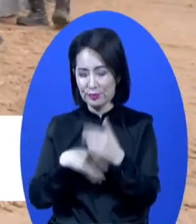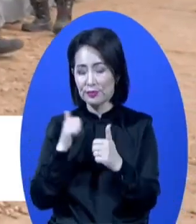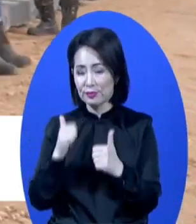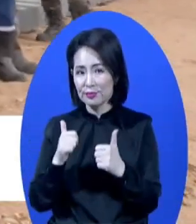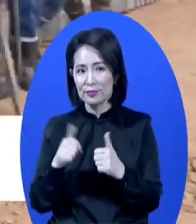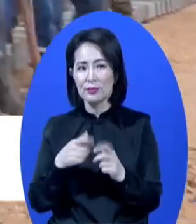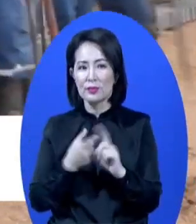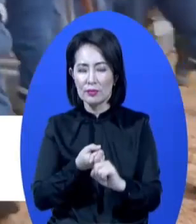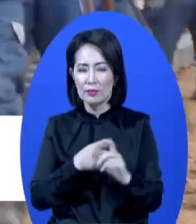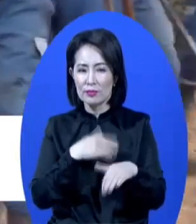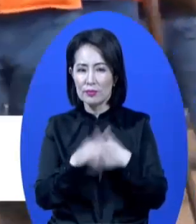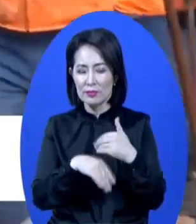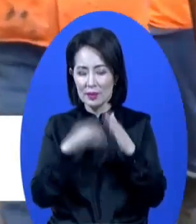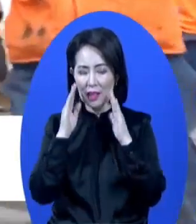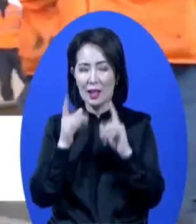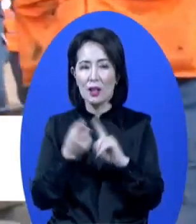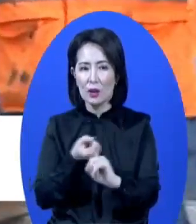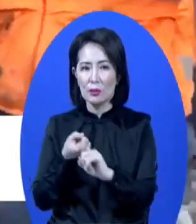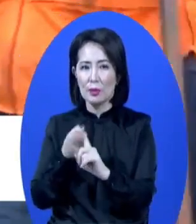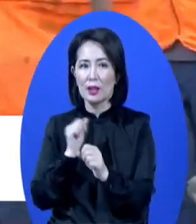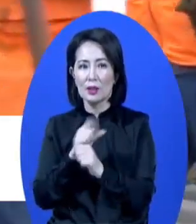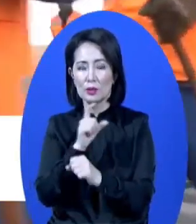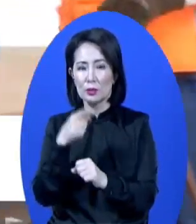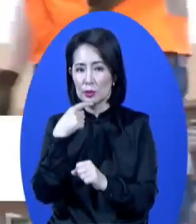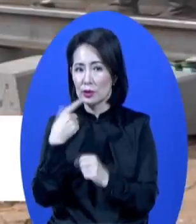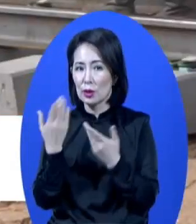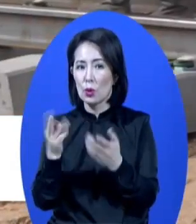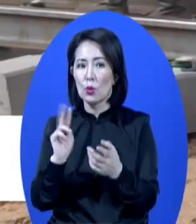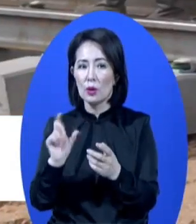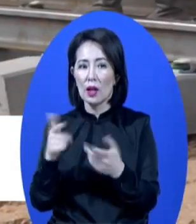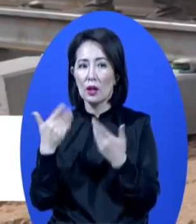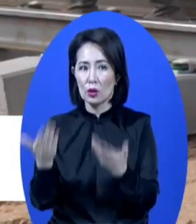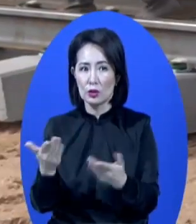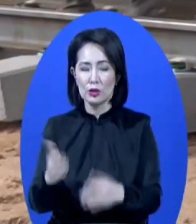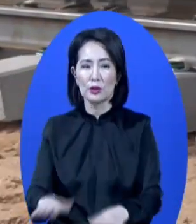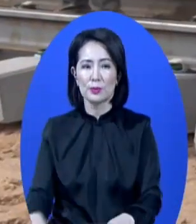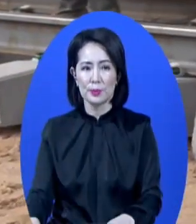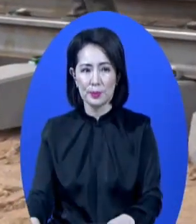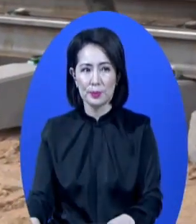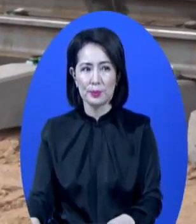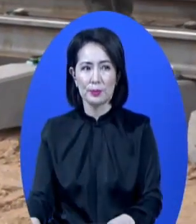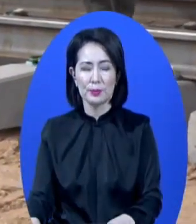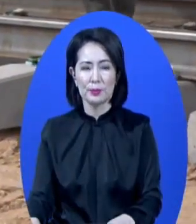асуудалд анхаарч ажиллахыг холбогдох албан тушаалтнуудад үүрэг болгочээ.